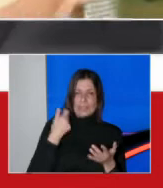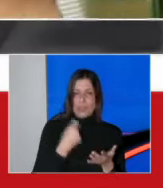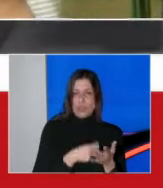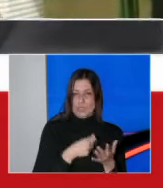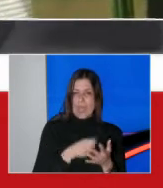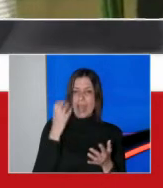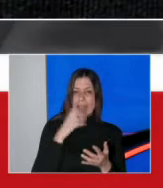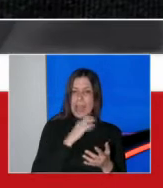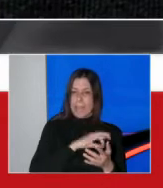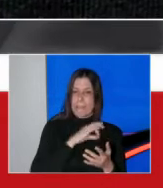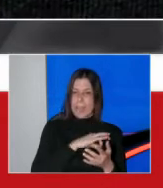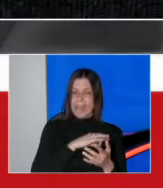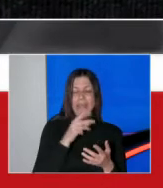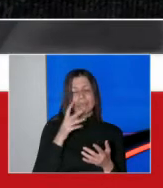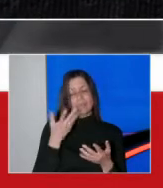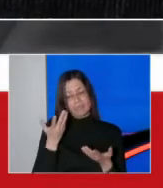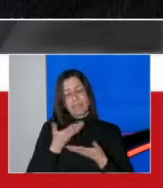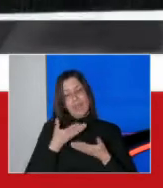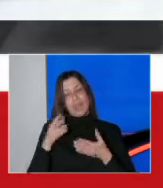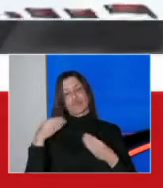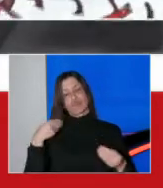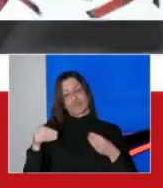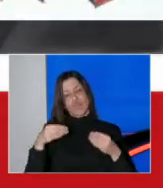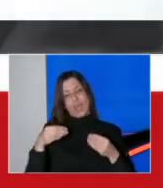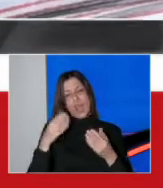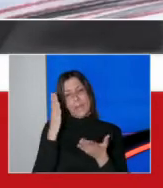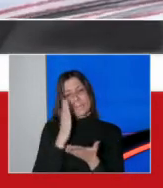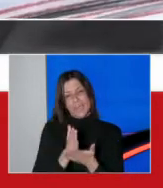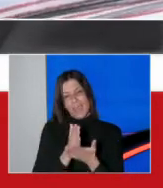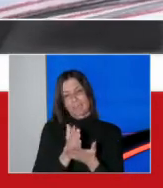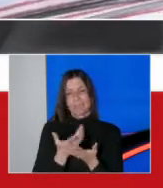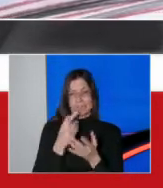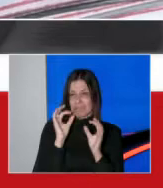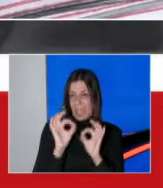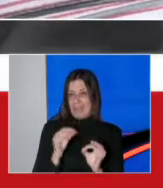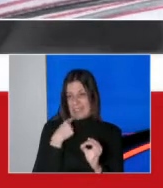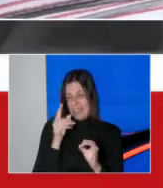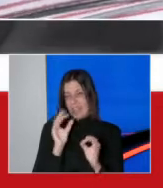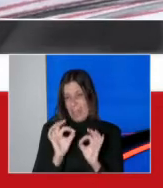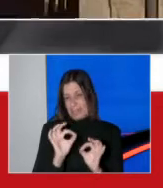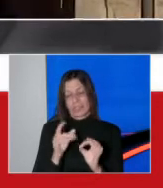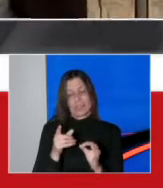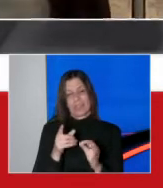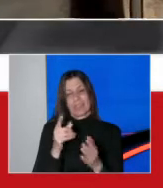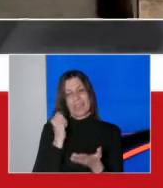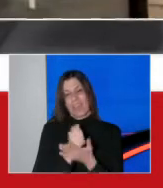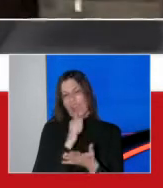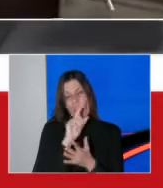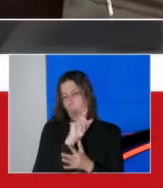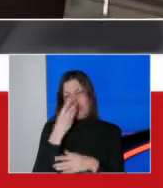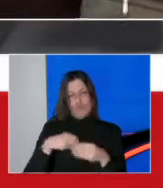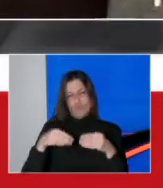ליברמן הגיע לאיזושהי פשרת ביניים. הלכה למעשה, יובל, צריך להגיד את האמת, עוד פעם, התו הירוק לא מאוד